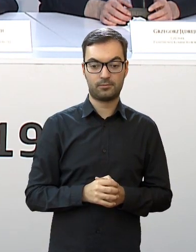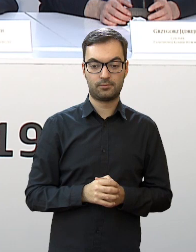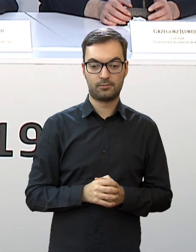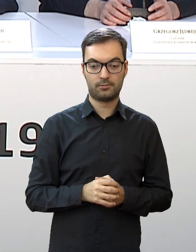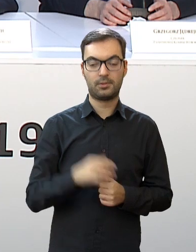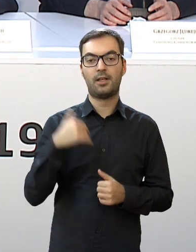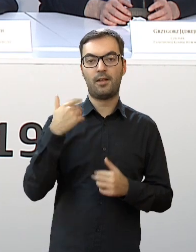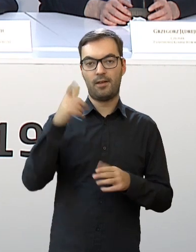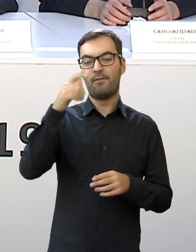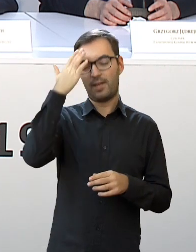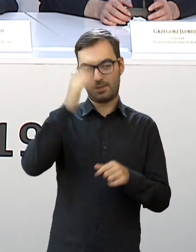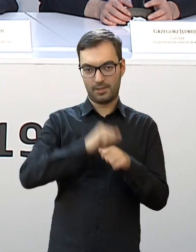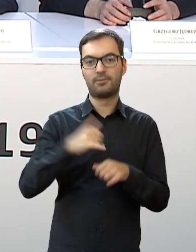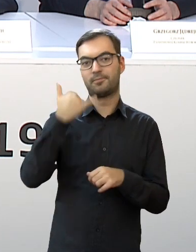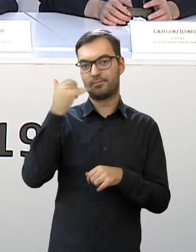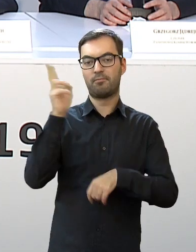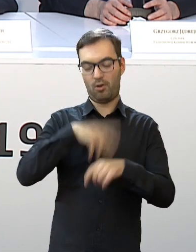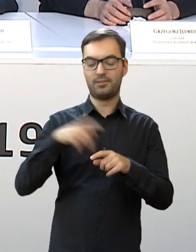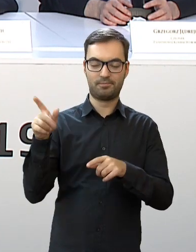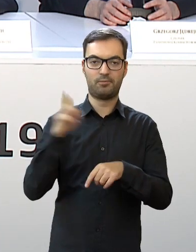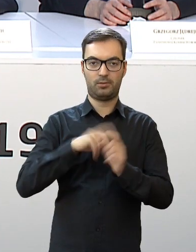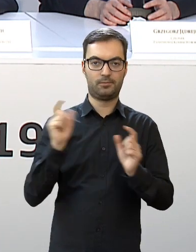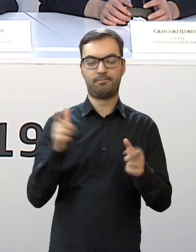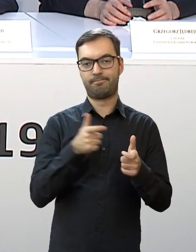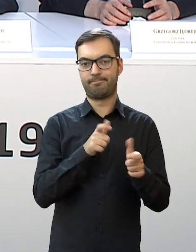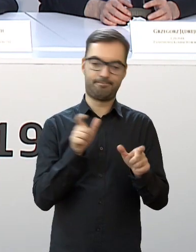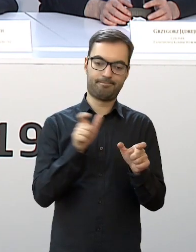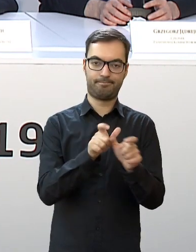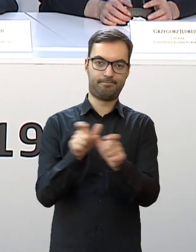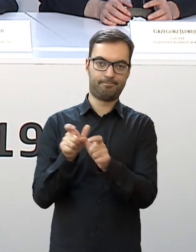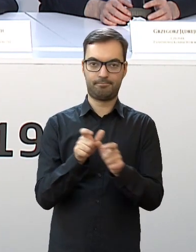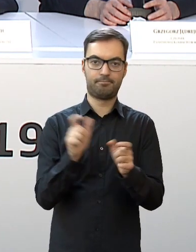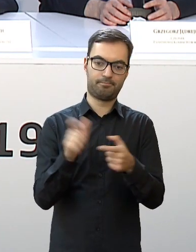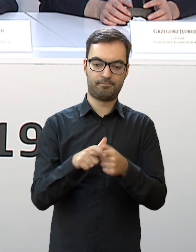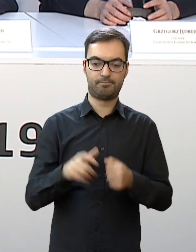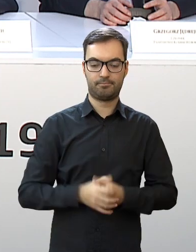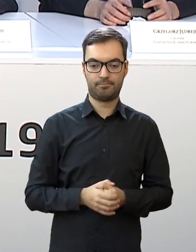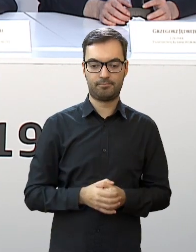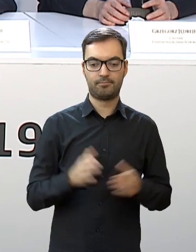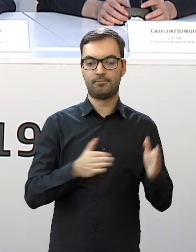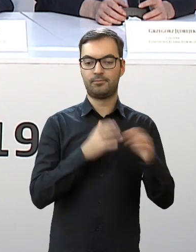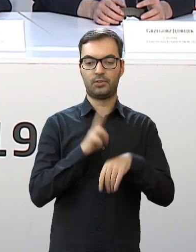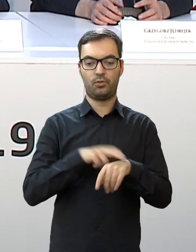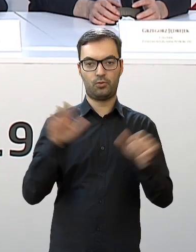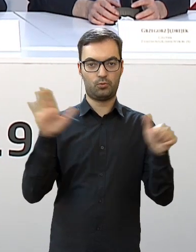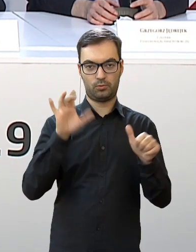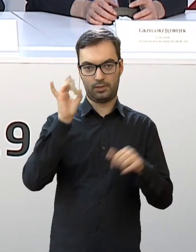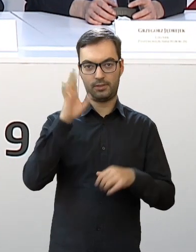personalia i policja podjęła czynności zmierzające do jego ujęcia. O godzinie 06